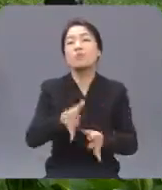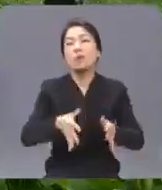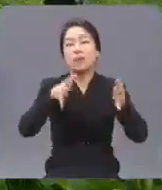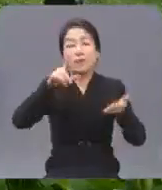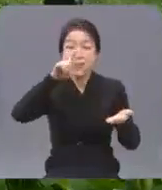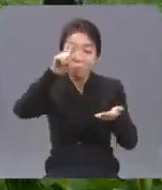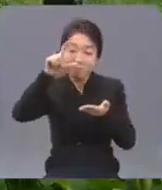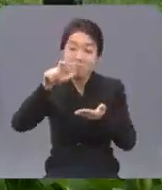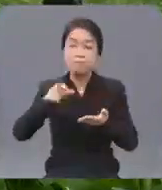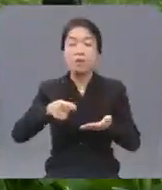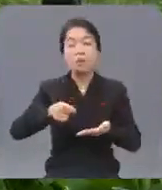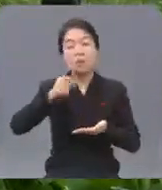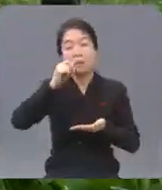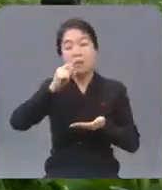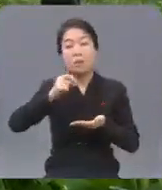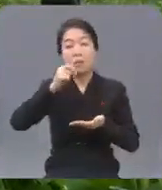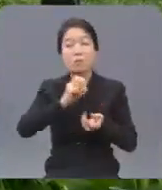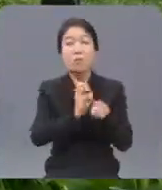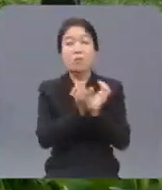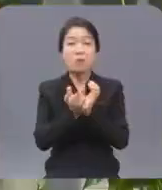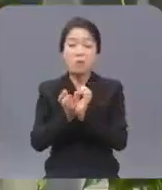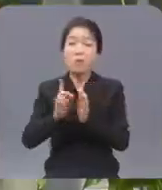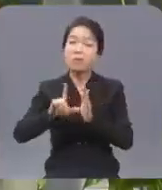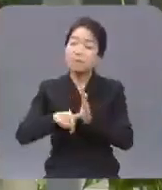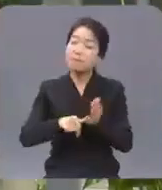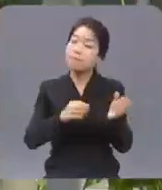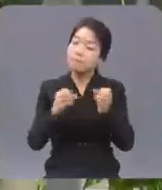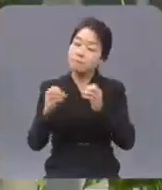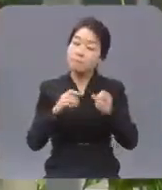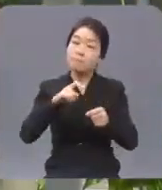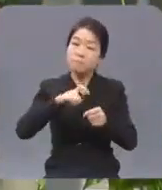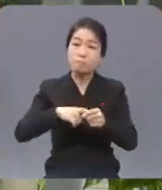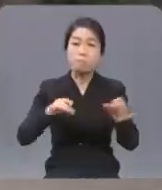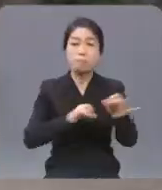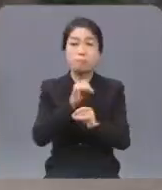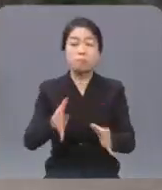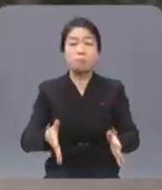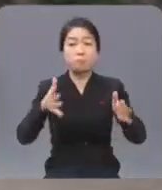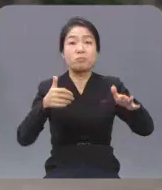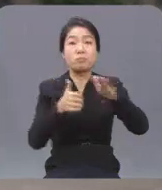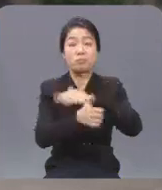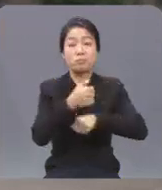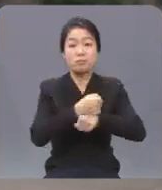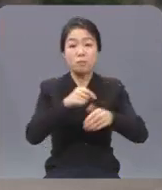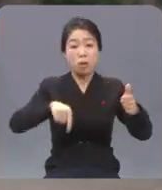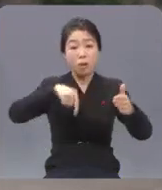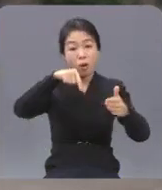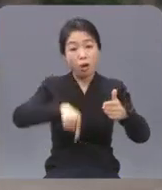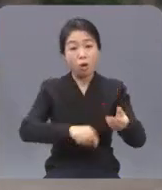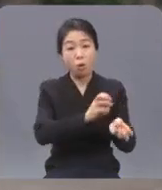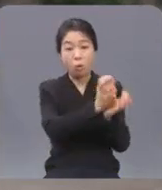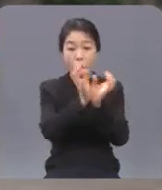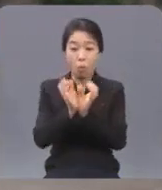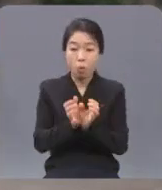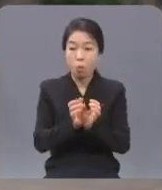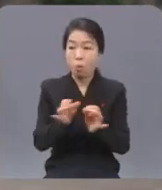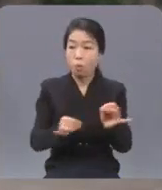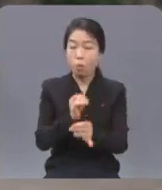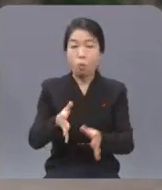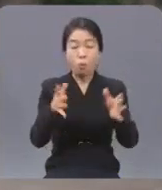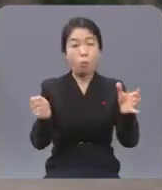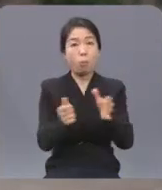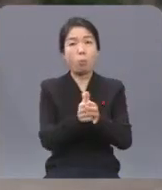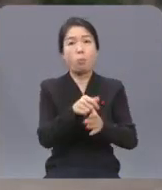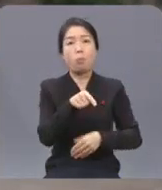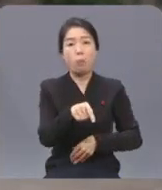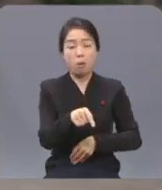마시고 실내 정원에서 시간을 보내기 위해 백화점을 찾습니다. 실내에 이렇게 정원이 있는 백화점이 흔치 않고,